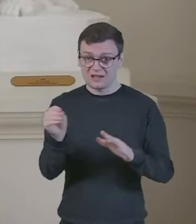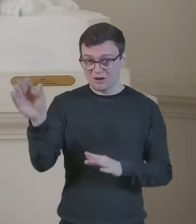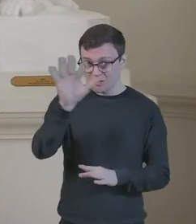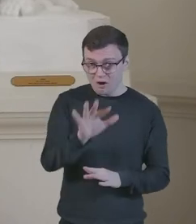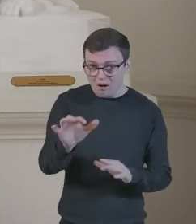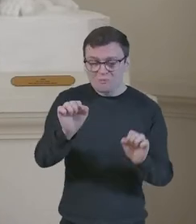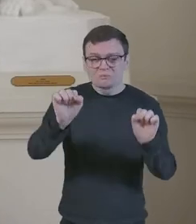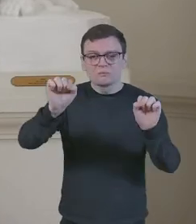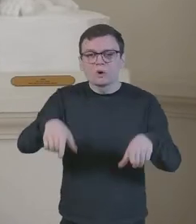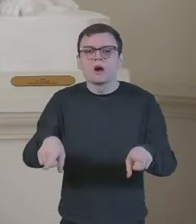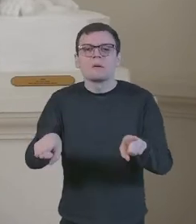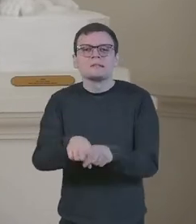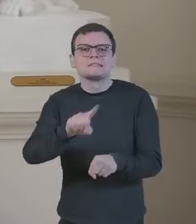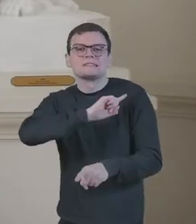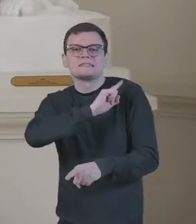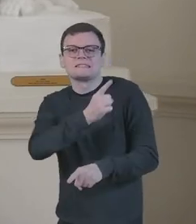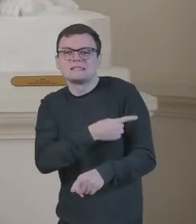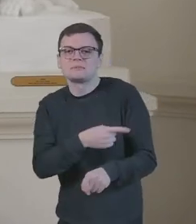pripažįsta,